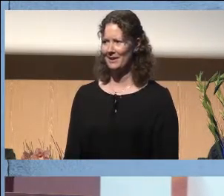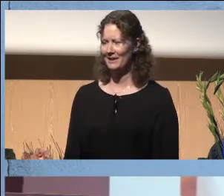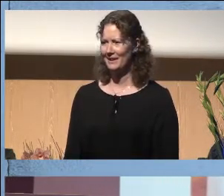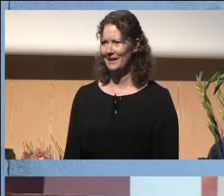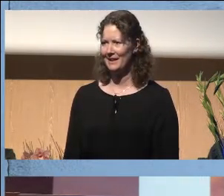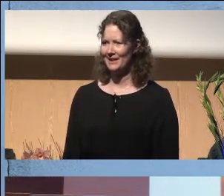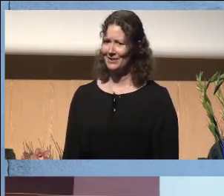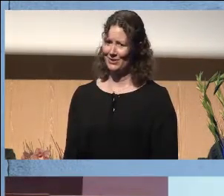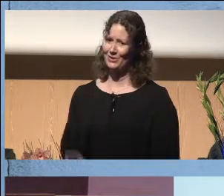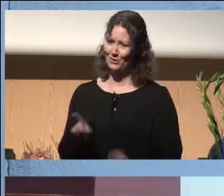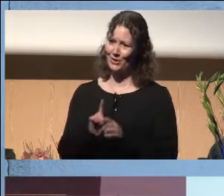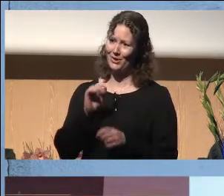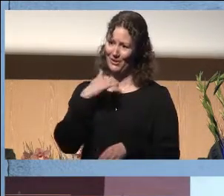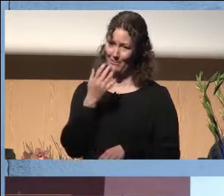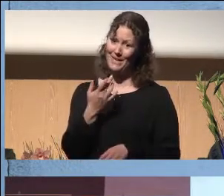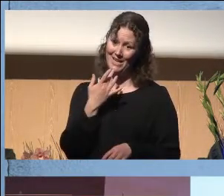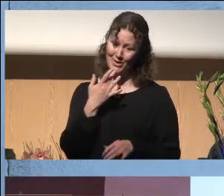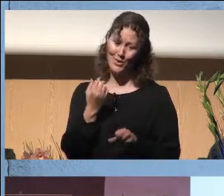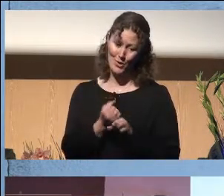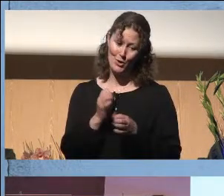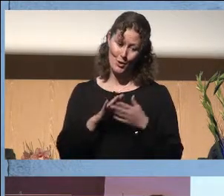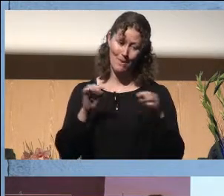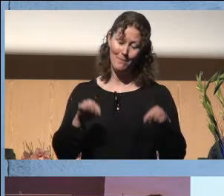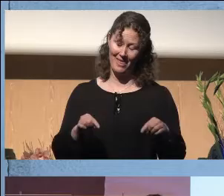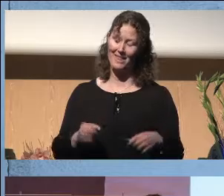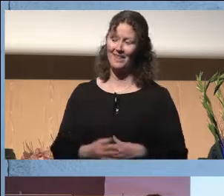Så här kan det se ut när man jobbar med detta.